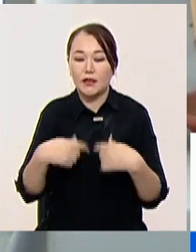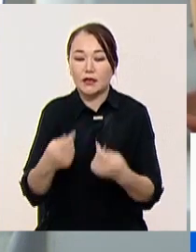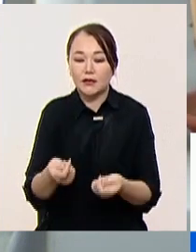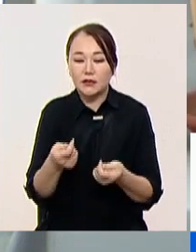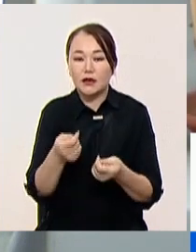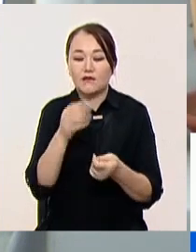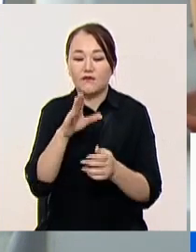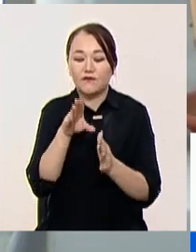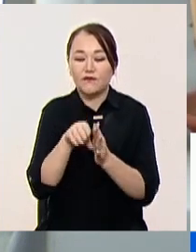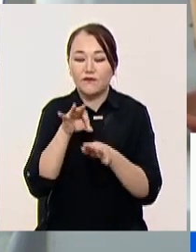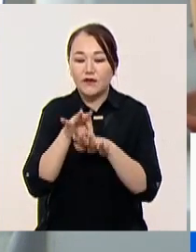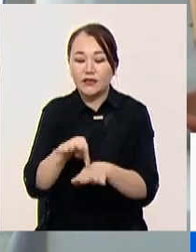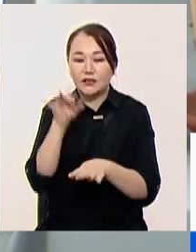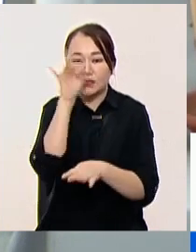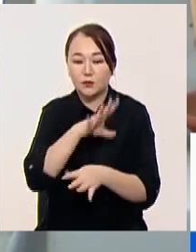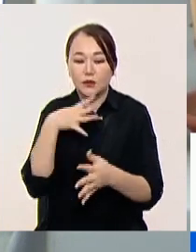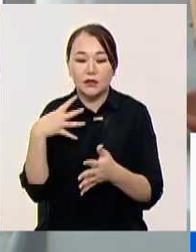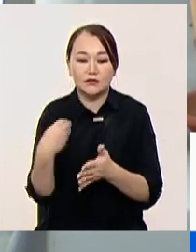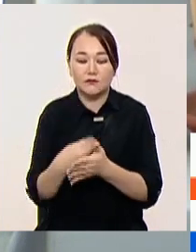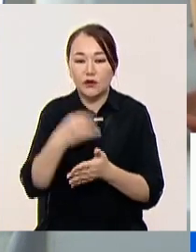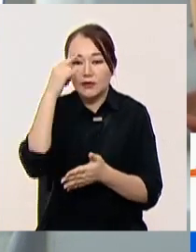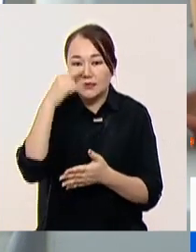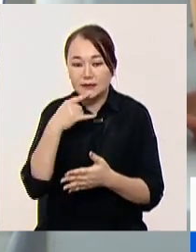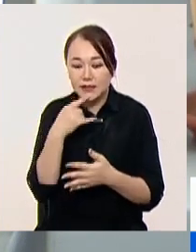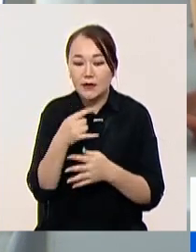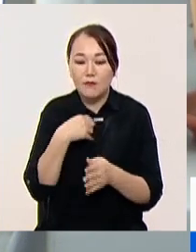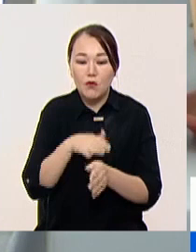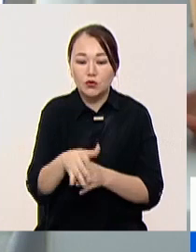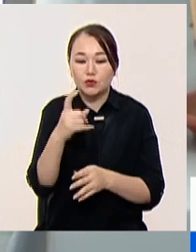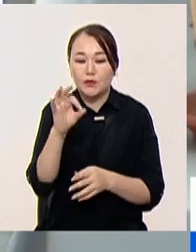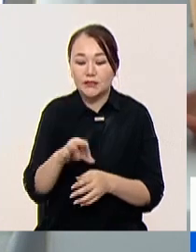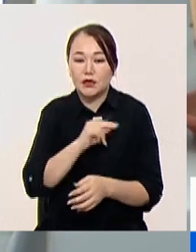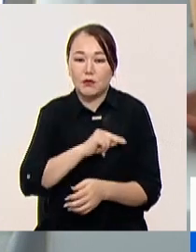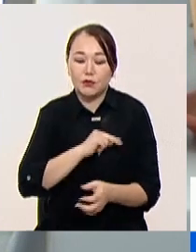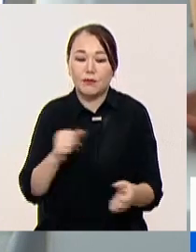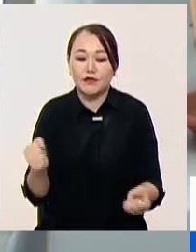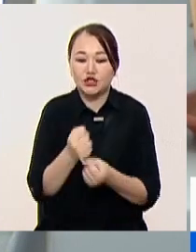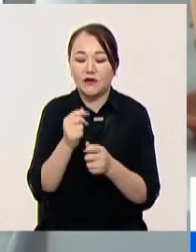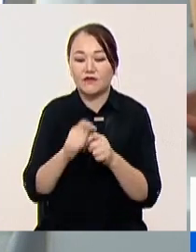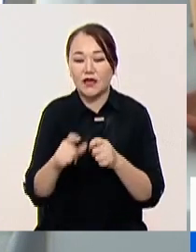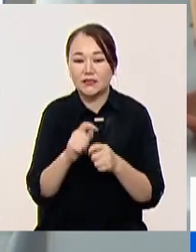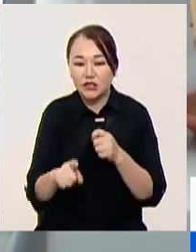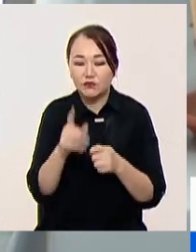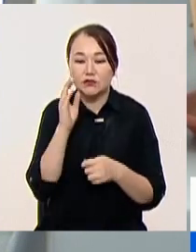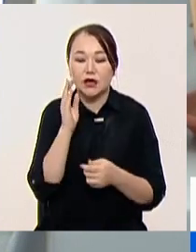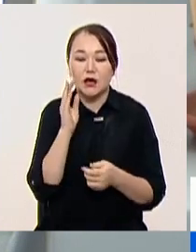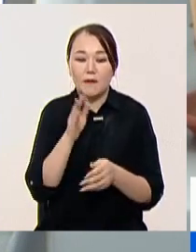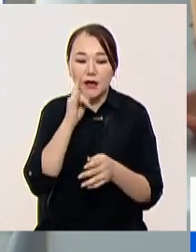в ведении Республики Казахстан Мы полностью сто процентов работа поддерживается финансируется